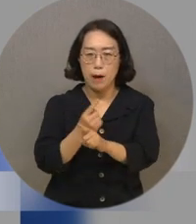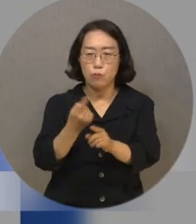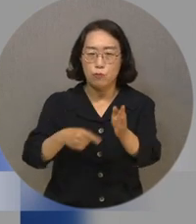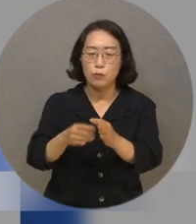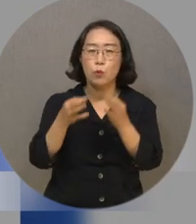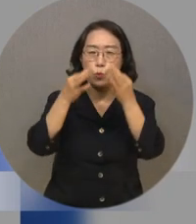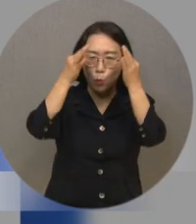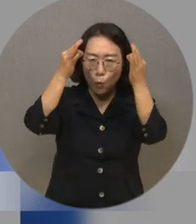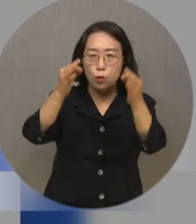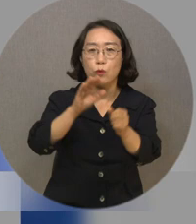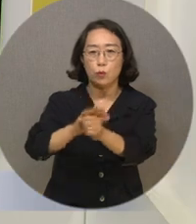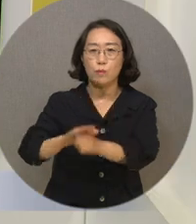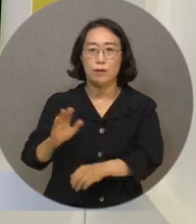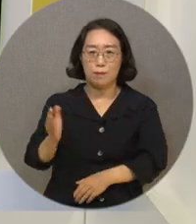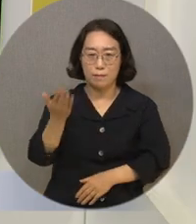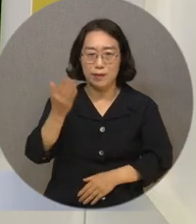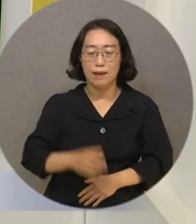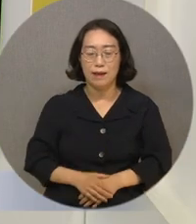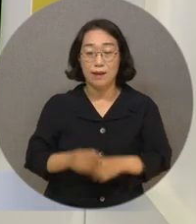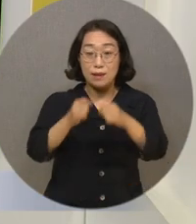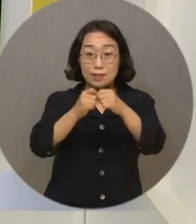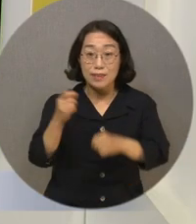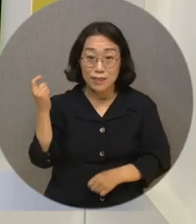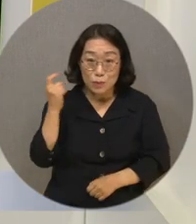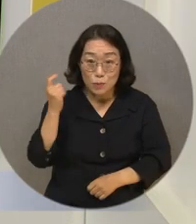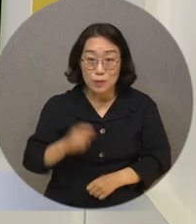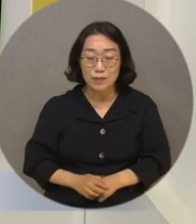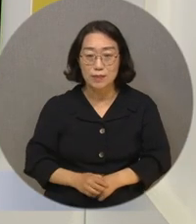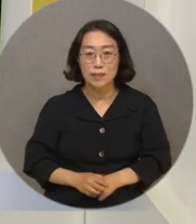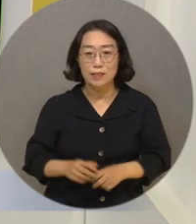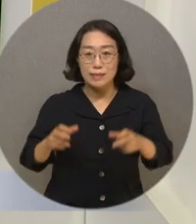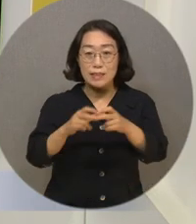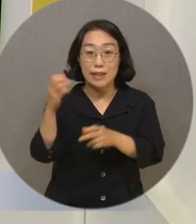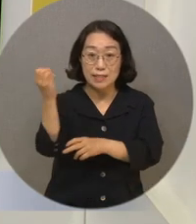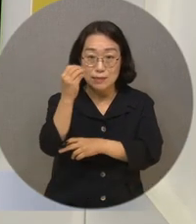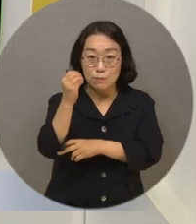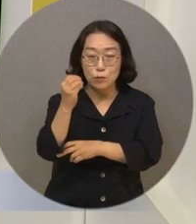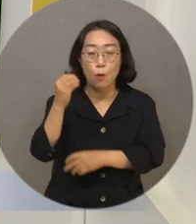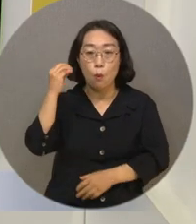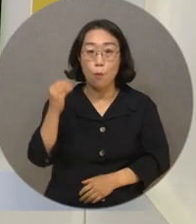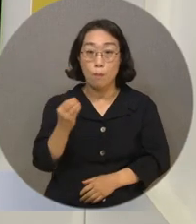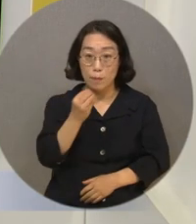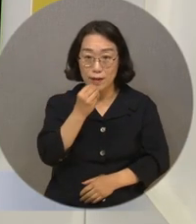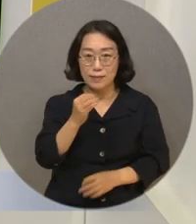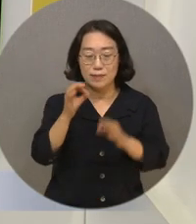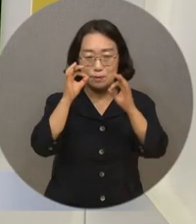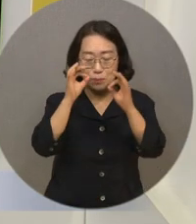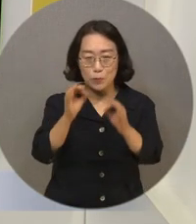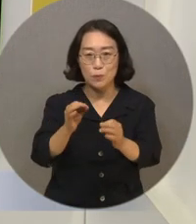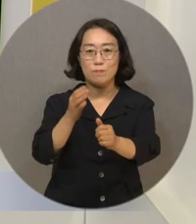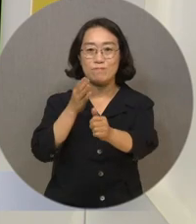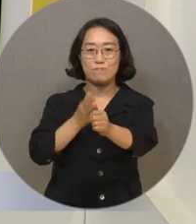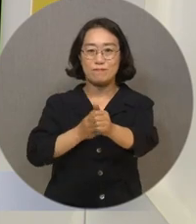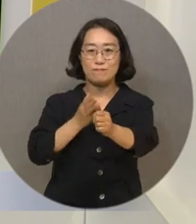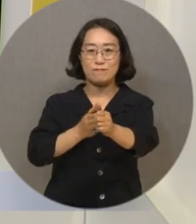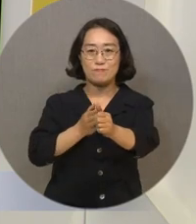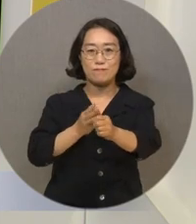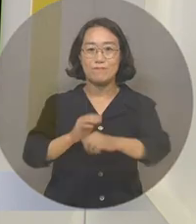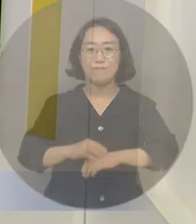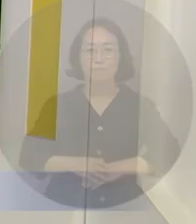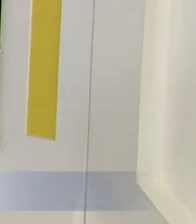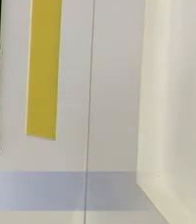노력을 하게 됩니다 더 자세한 뉴스는 장애인 신문과 웰세연 뉴스 홈페이지를 통해 확인할 수 있습니다